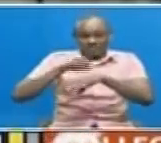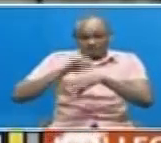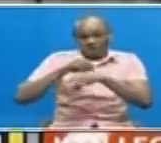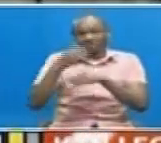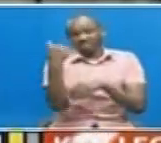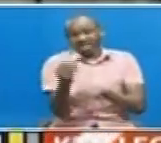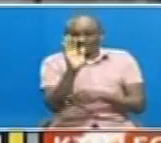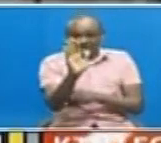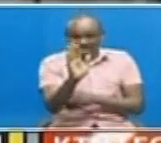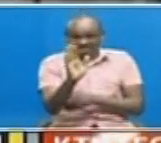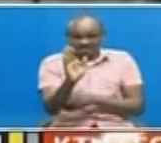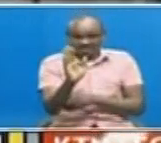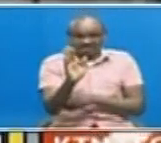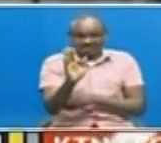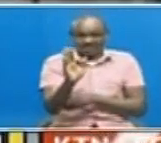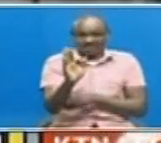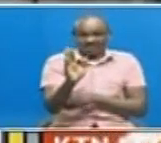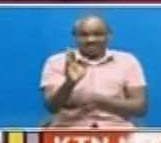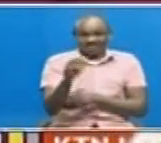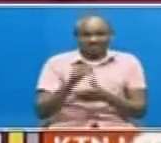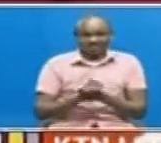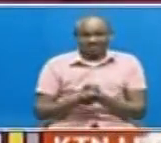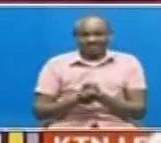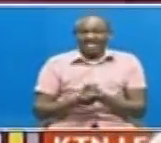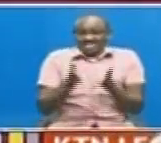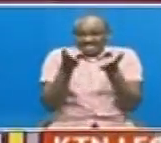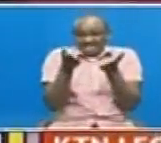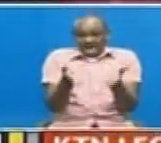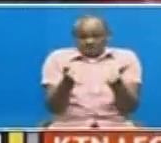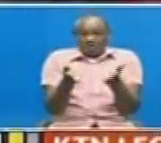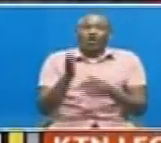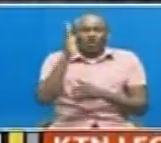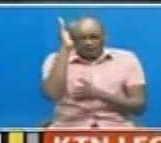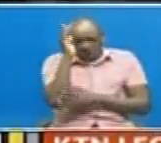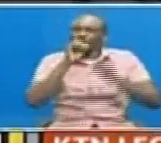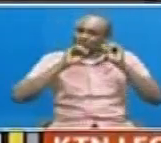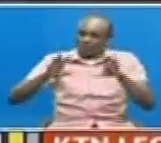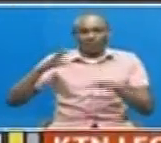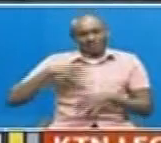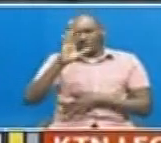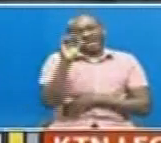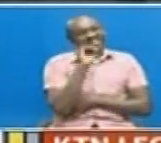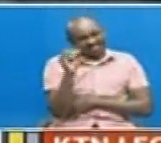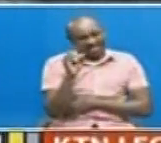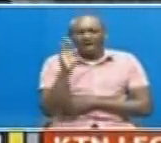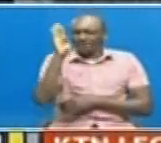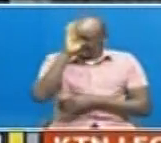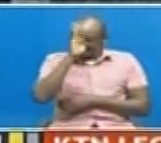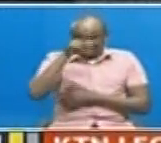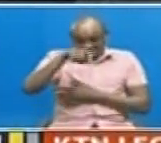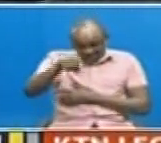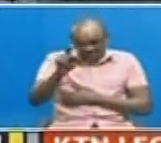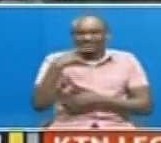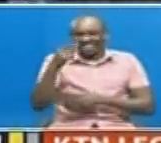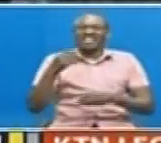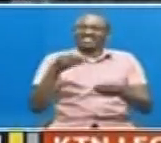mzee wake, sasa anaongeana. Na kwa kuwa Mungu amtupi mja wake, kwake Florence Pakata